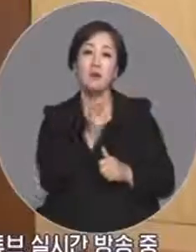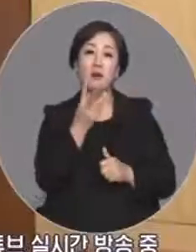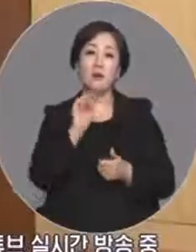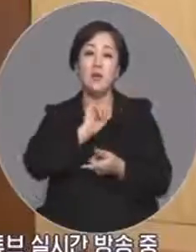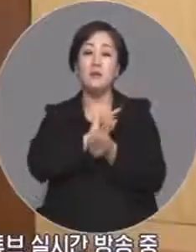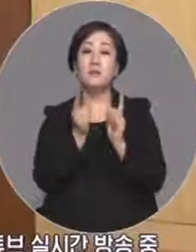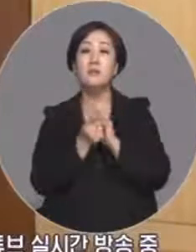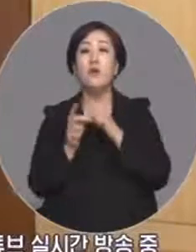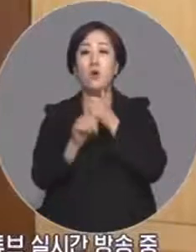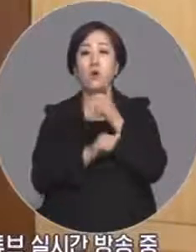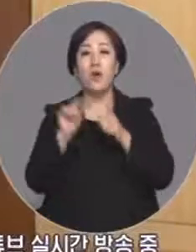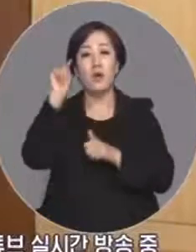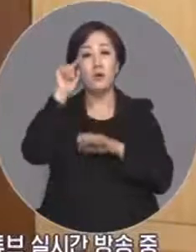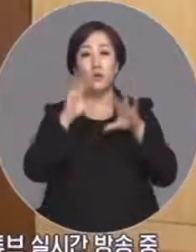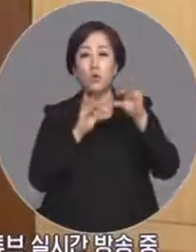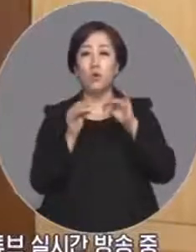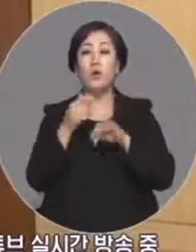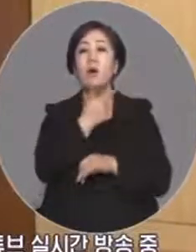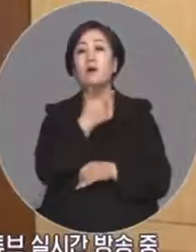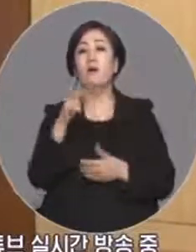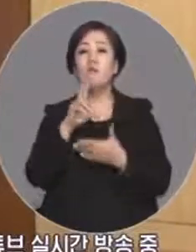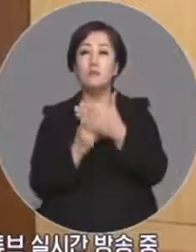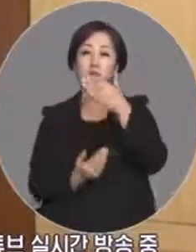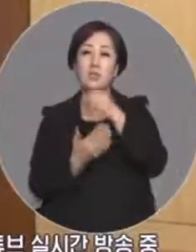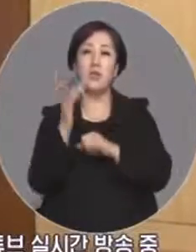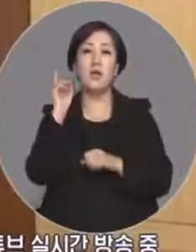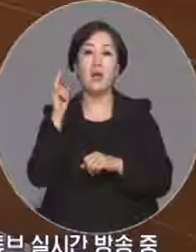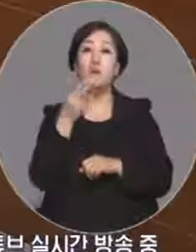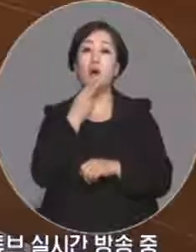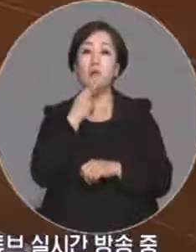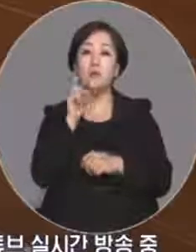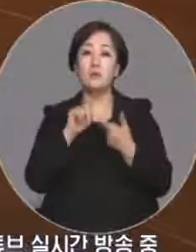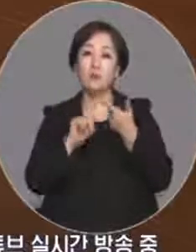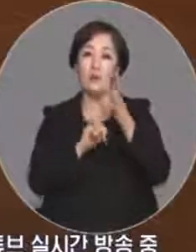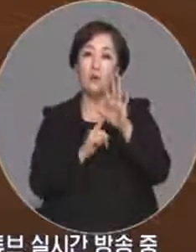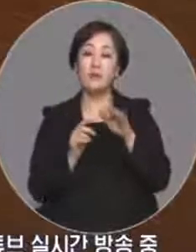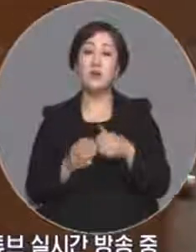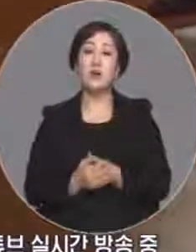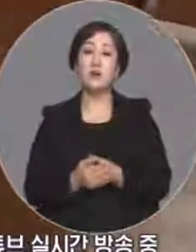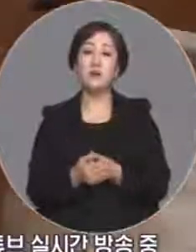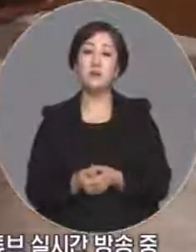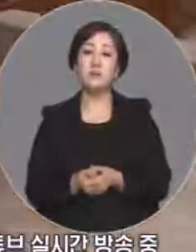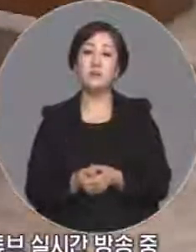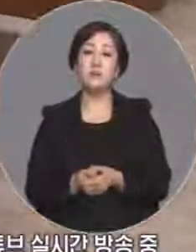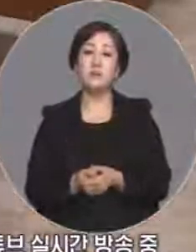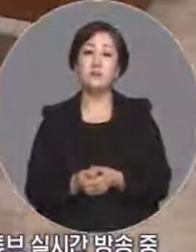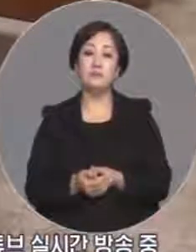의회 통과에 큰 문제가 없을 것으로 예상됩니다. UBC 뉴스 윤중입니다.